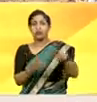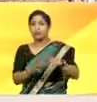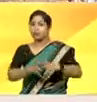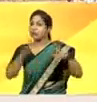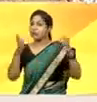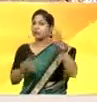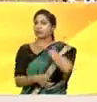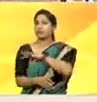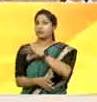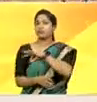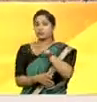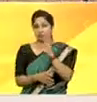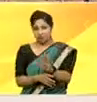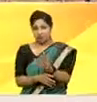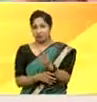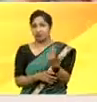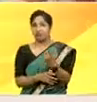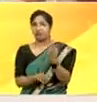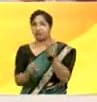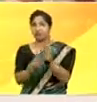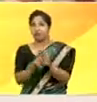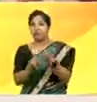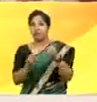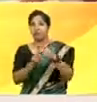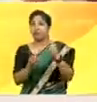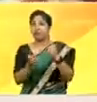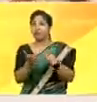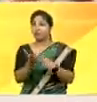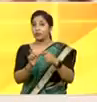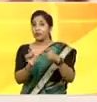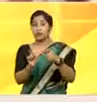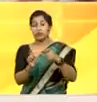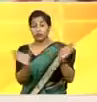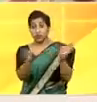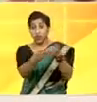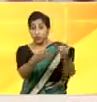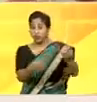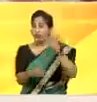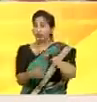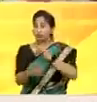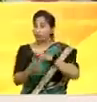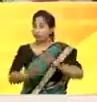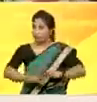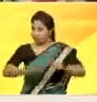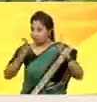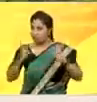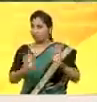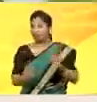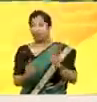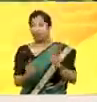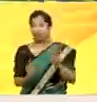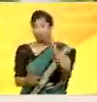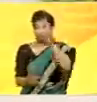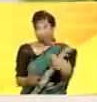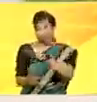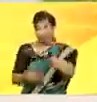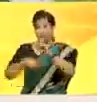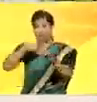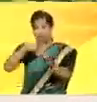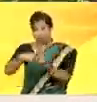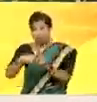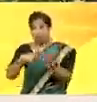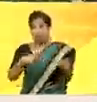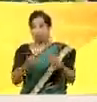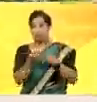बहुत लाभ कोंडा डोरा आदिवासी समुदाय को भी मिला है। कमाई के साथ साथ